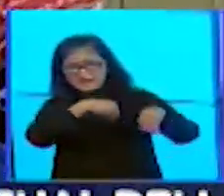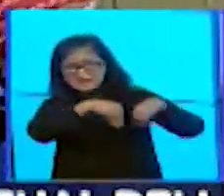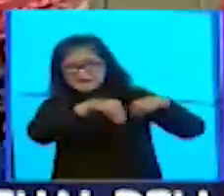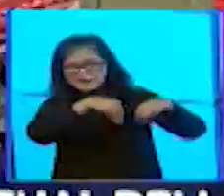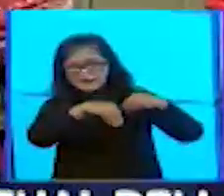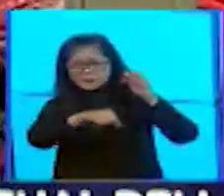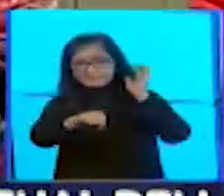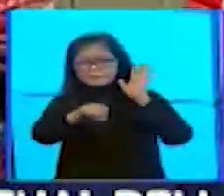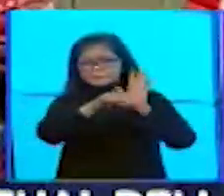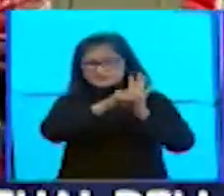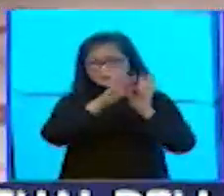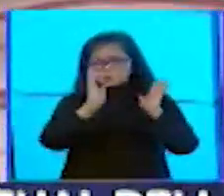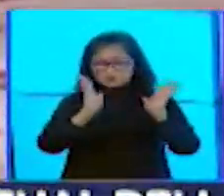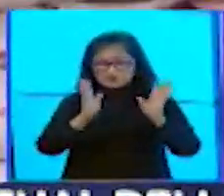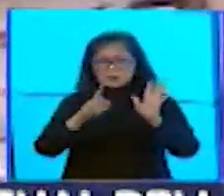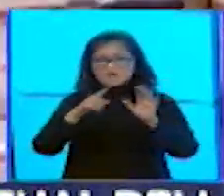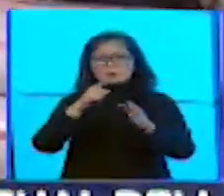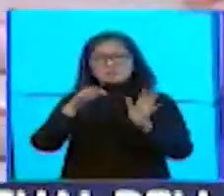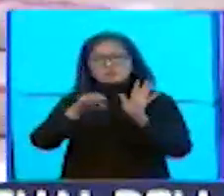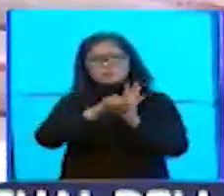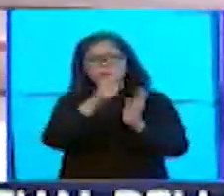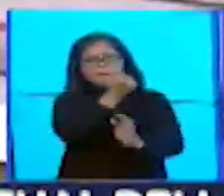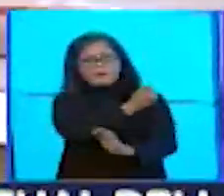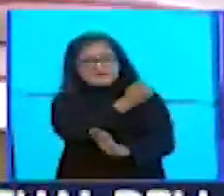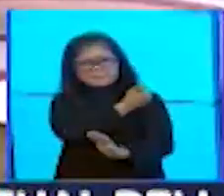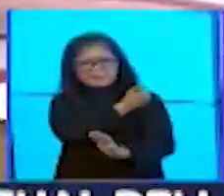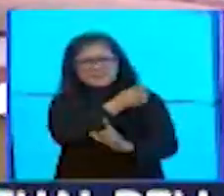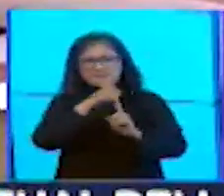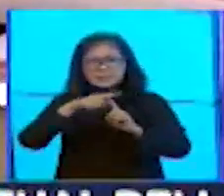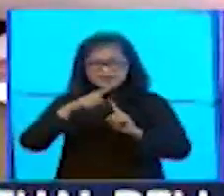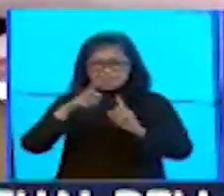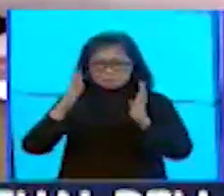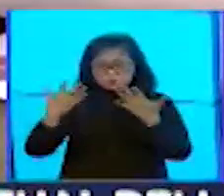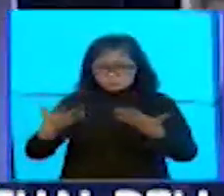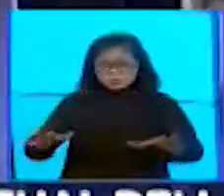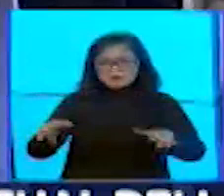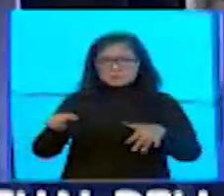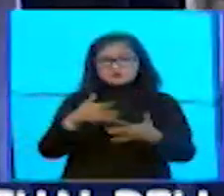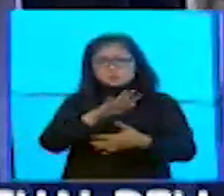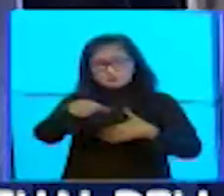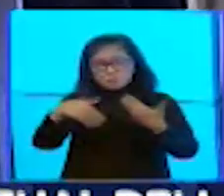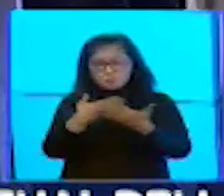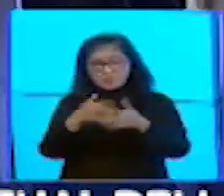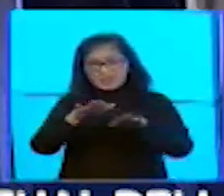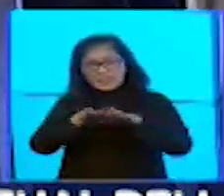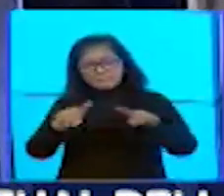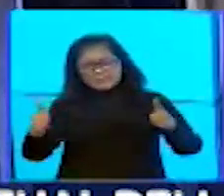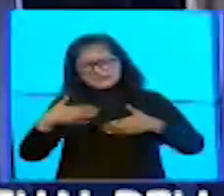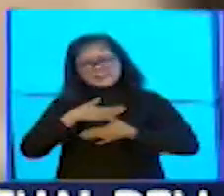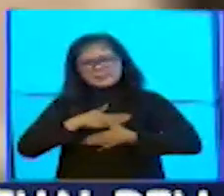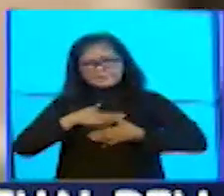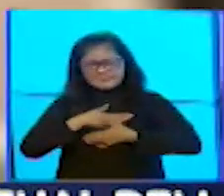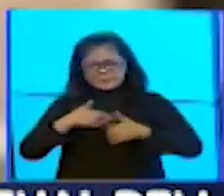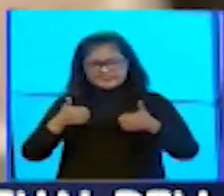ditempel kiosnya dengan stiker sudah vaksin. Di mana hal ini diperuntukkan atau dicanangkan agar memberikan keamanan dan kenyamanan kepada seluruh